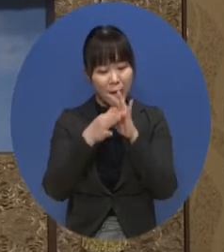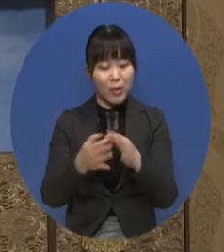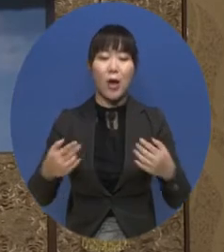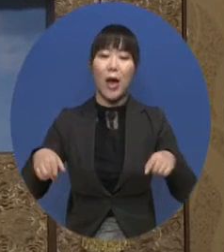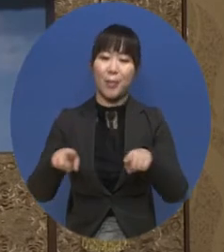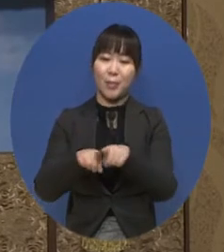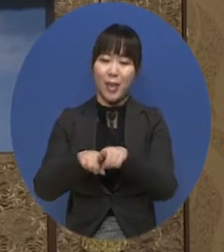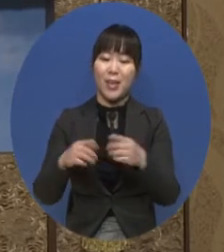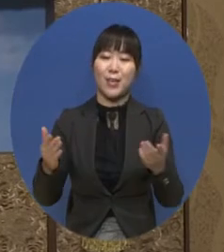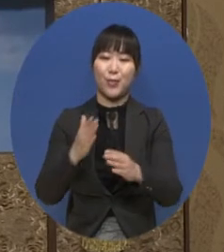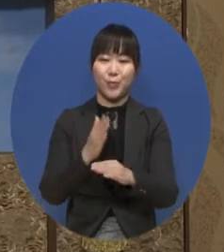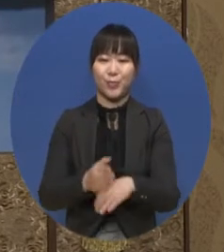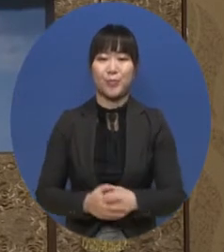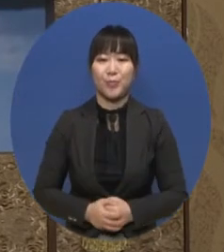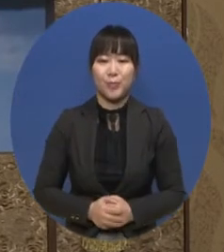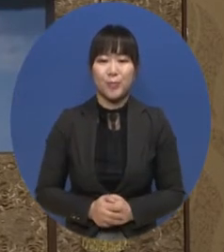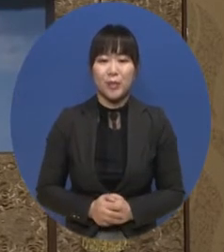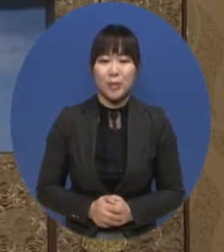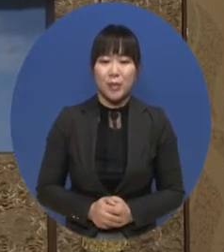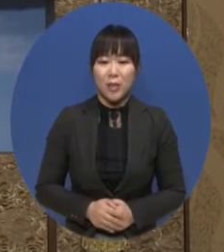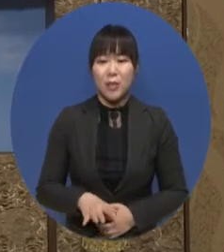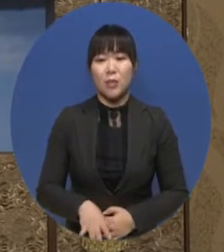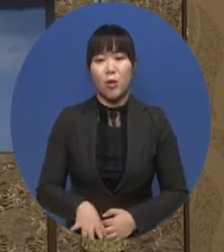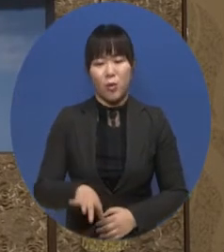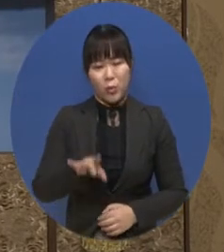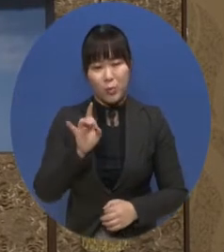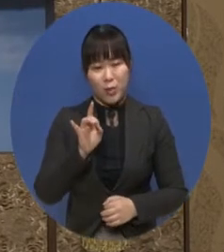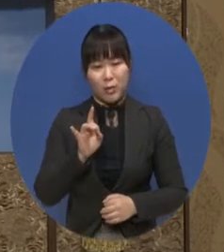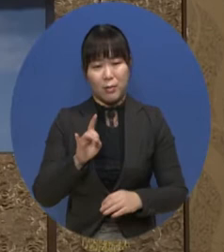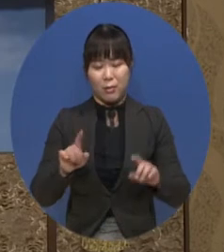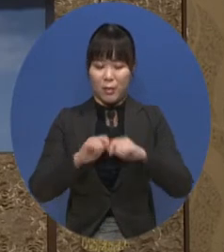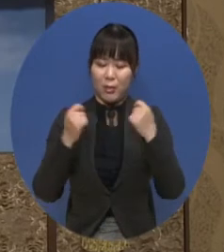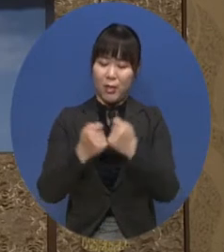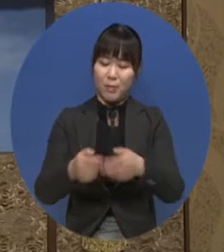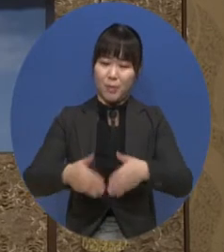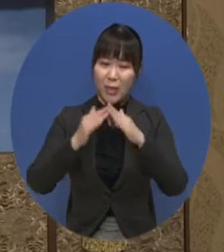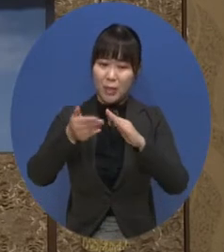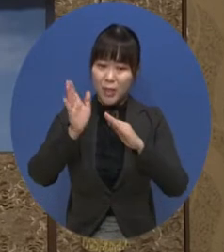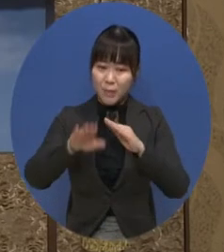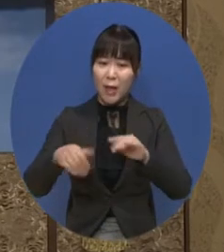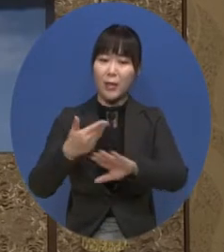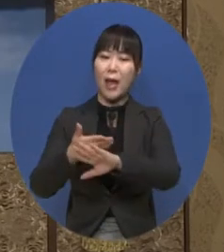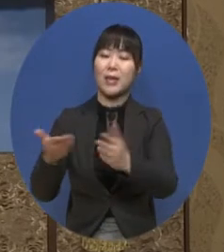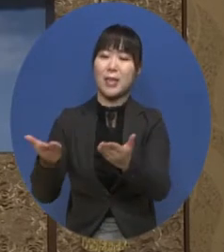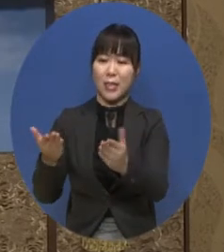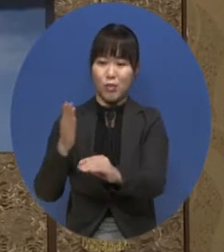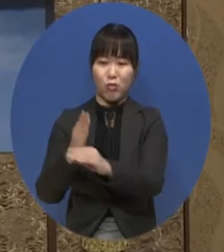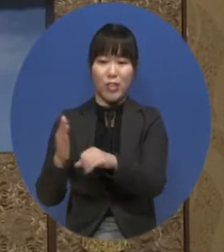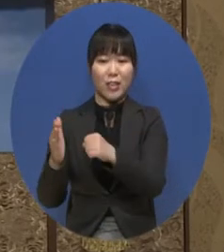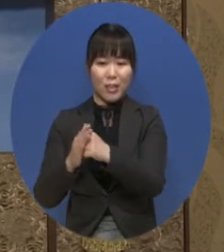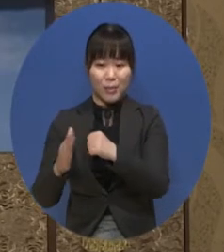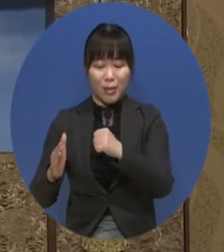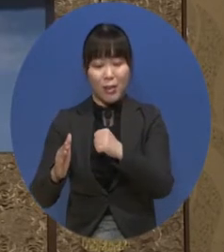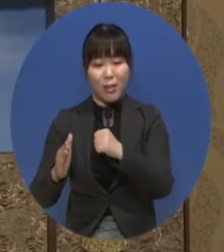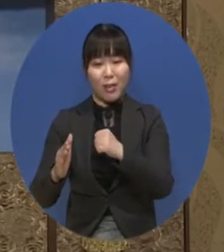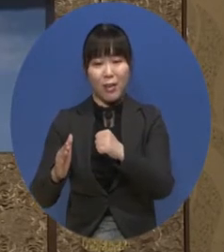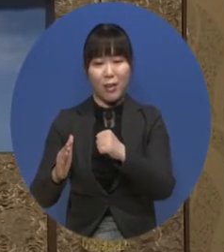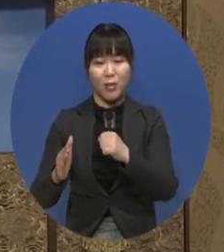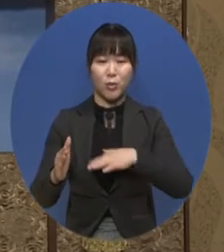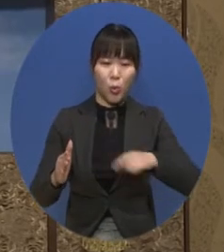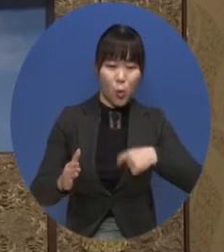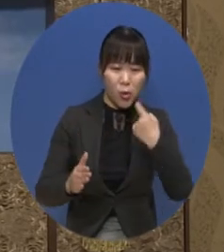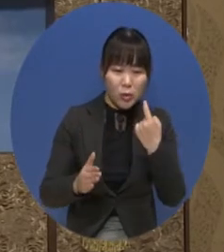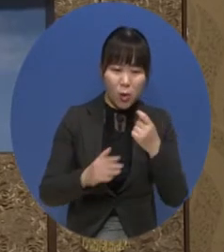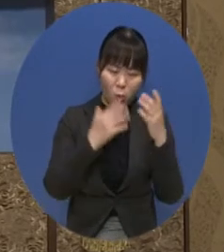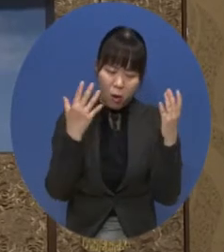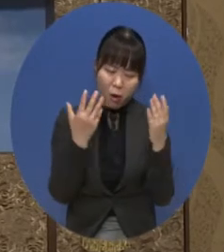같이 뭔가 일을 하고 계세요. 그래서 처음에는 사실은 팀을 꾸렸긴 했지만 그분들은 다른 일을 하고 계셨기 때문에 네. 저 혼자